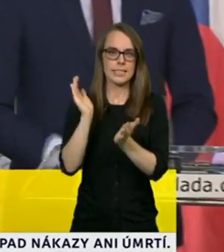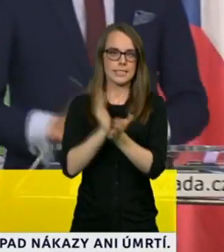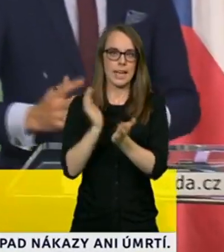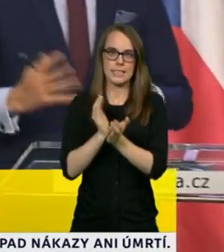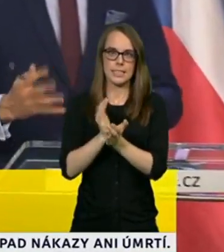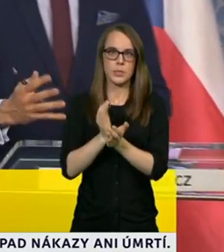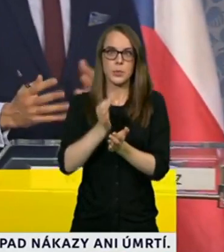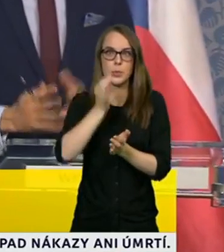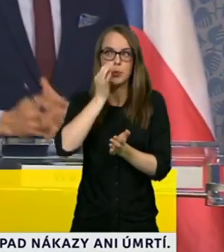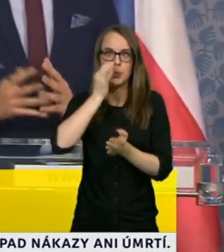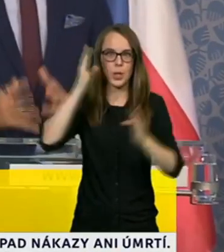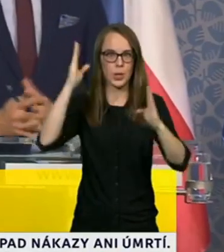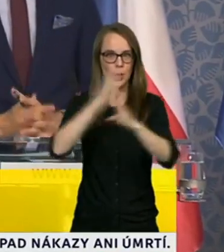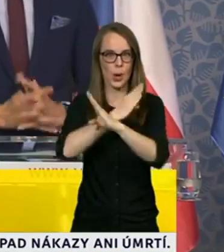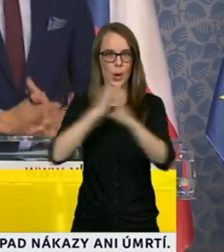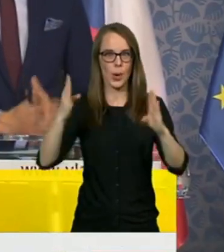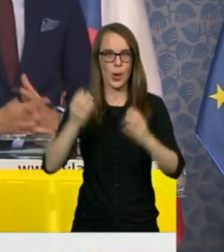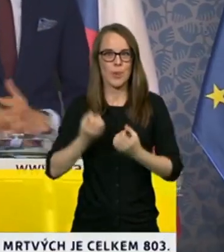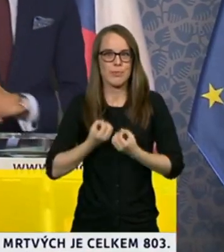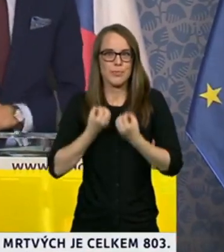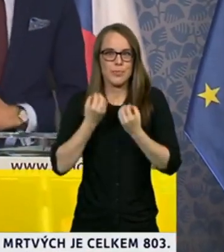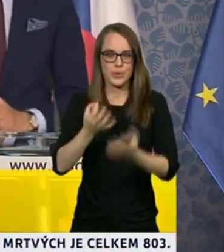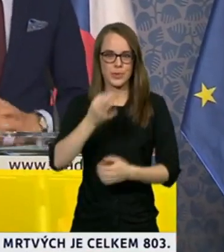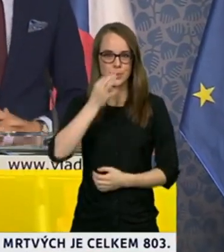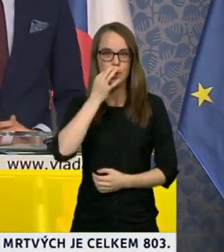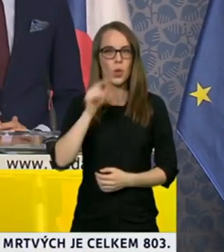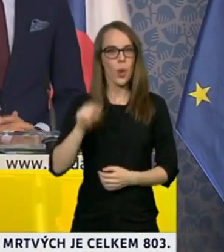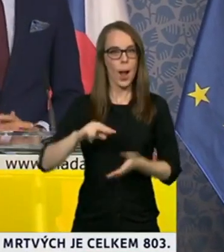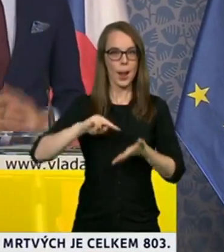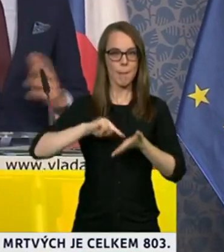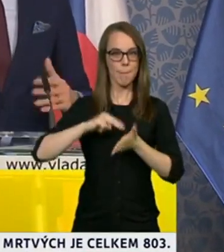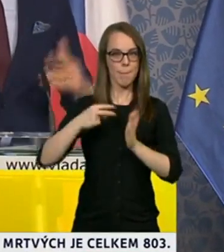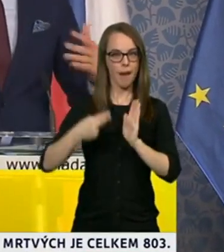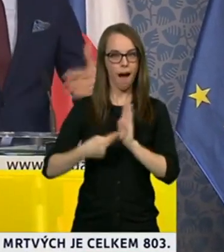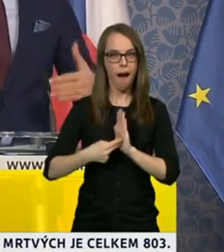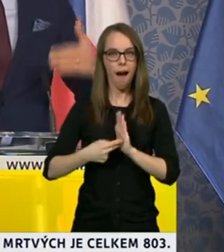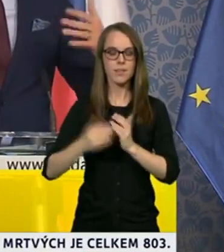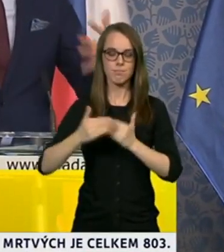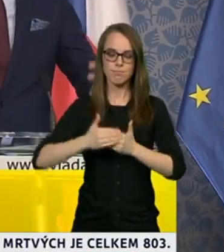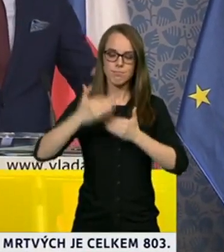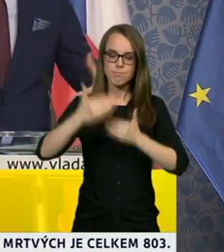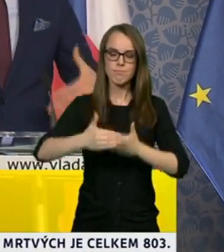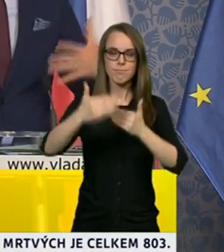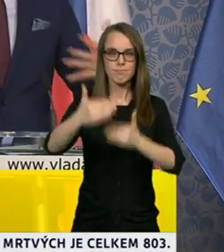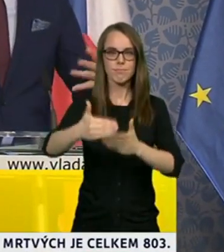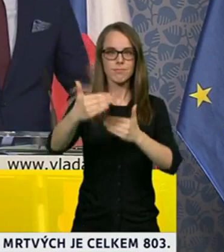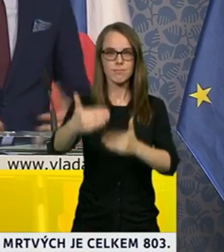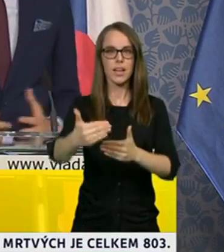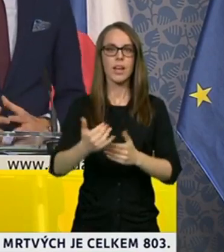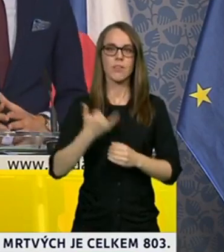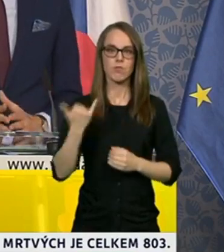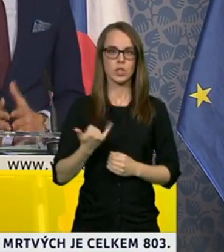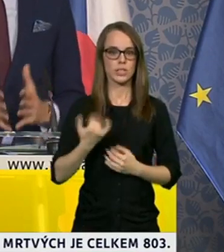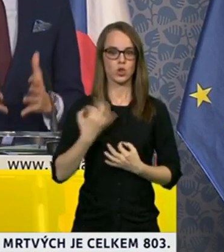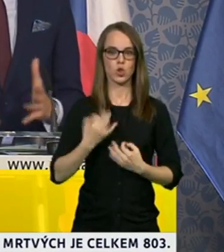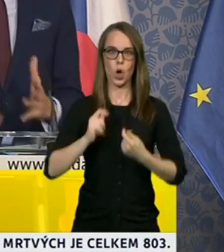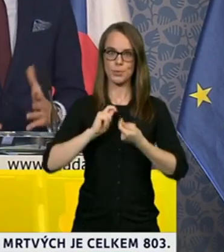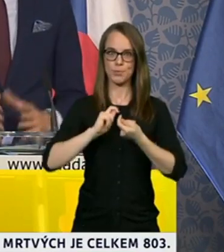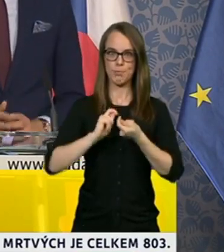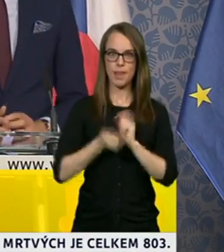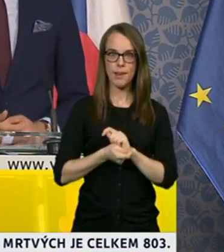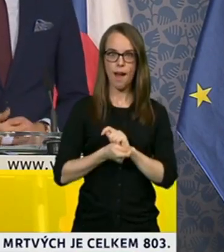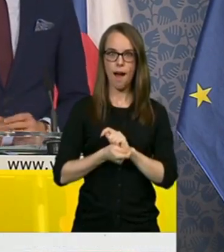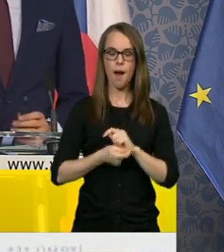epidemiologickou situaci. Víte, že my vždycky u těch všech plánů, které děláme, tak tam máme ten určitý disclaimer, určitou